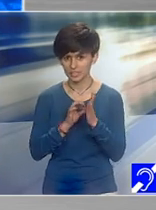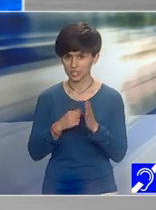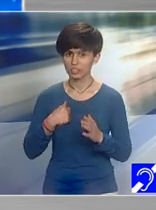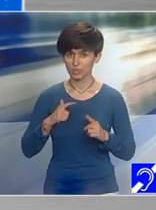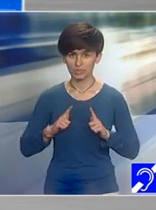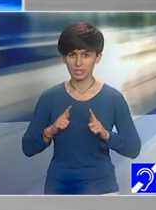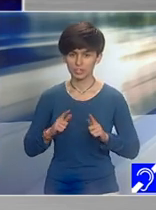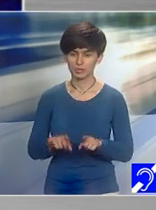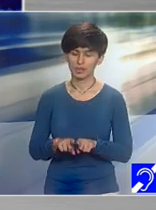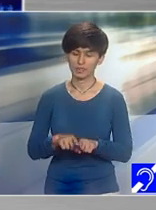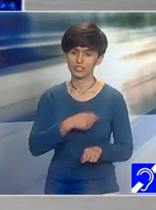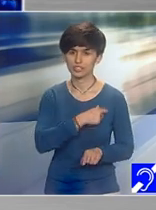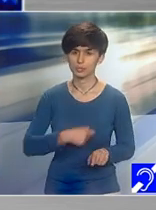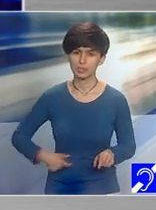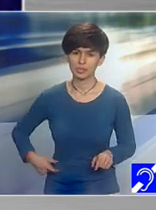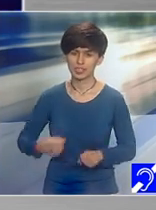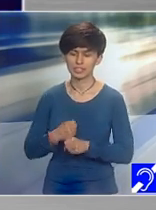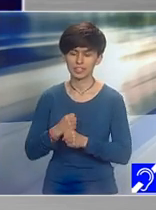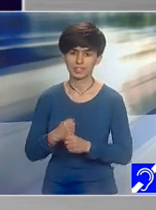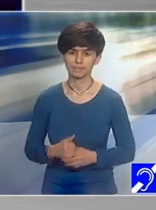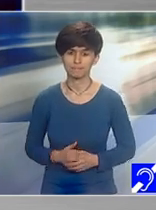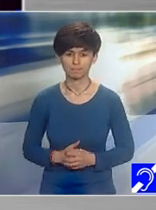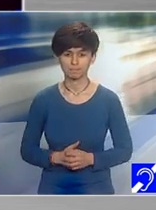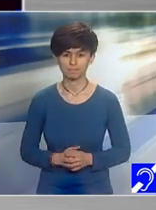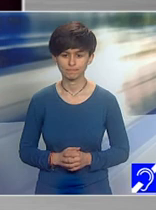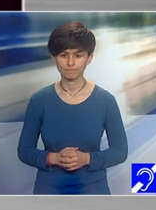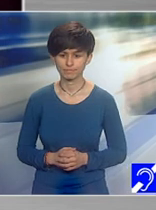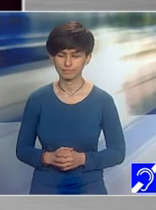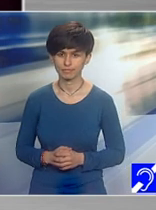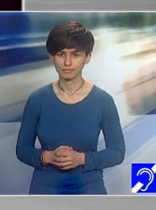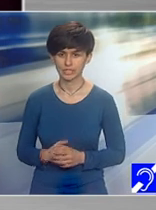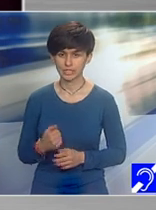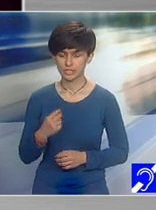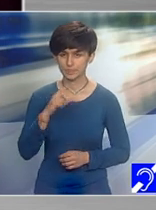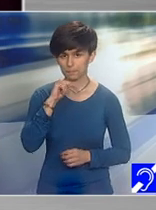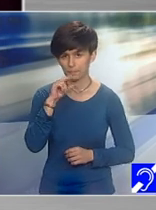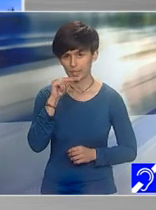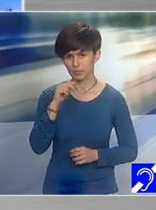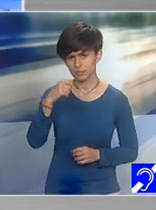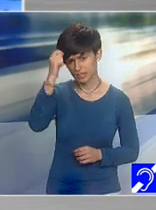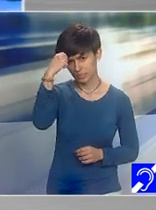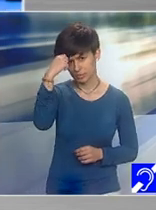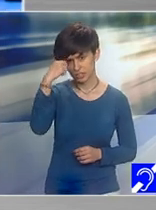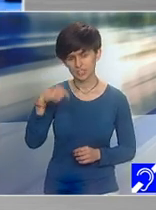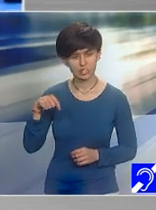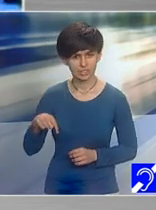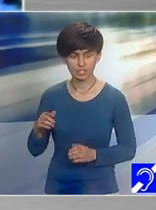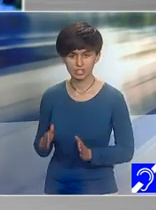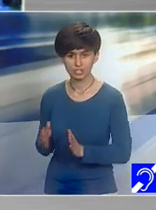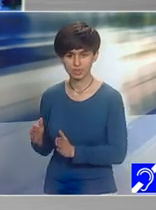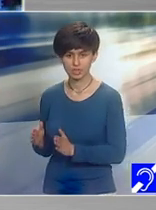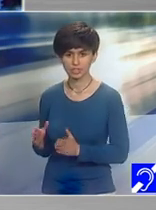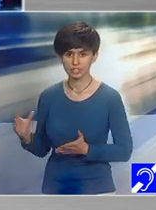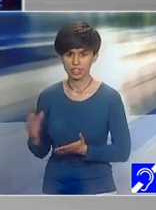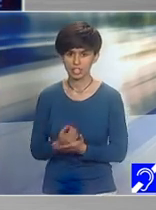să facă același lucru pe banii noștri. Din câte am vorbit cu cetățenii în această perioadă și în perioada strângerii